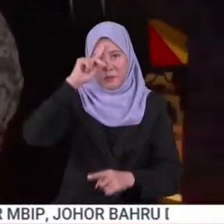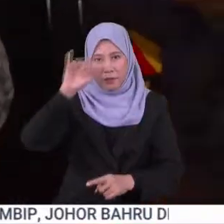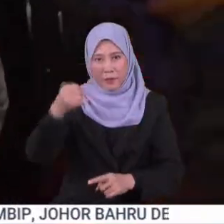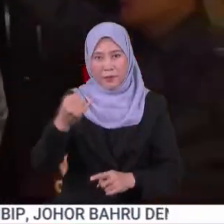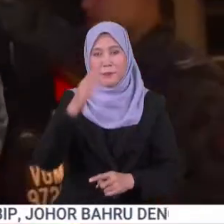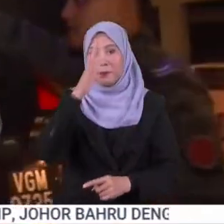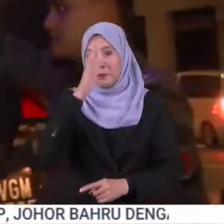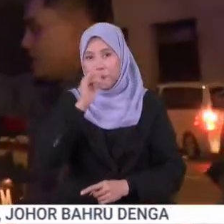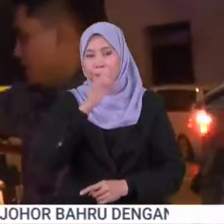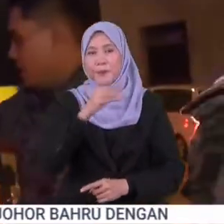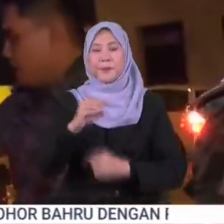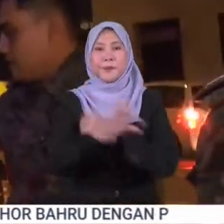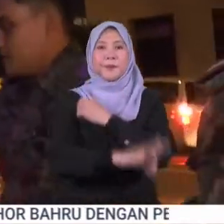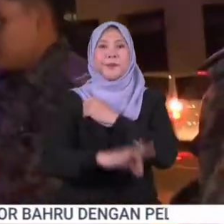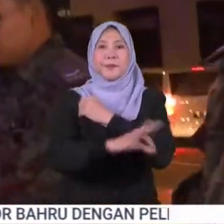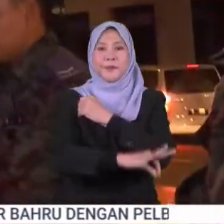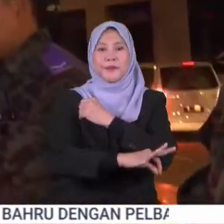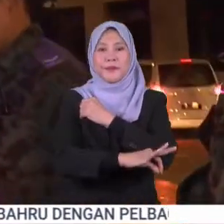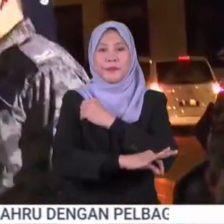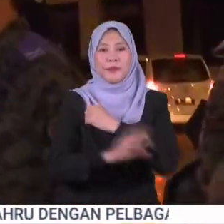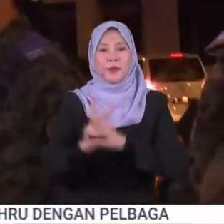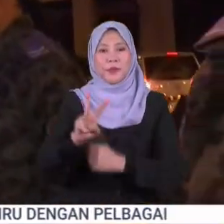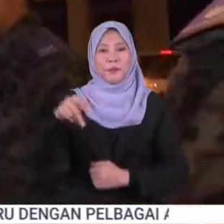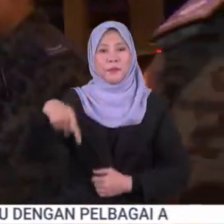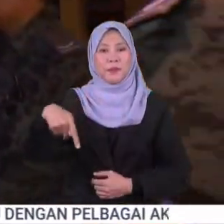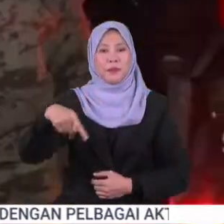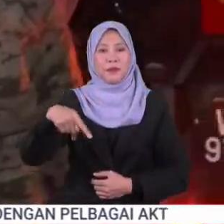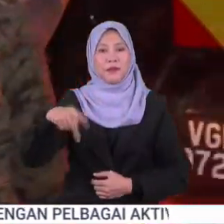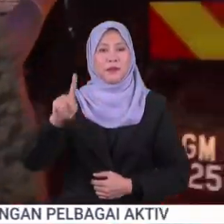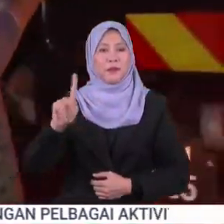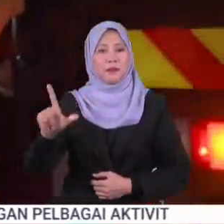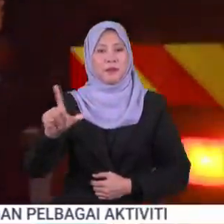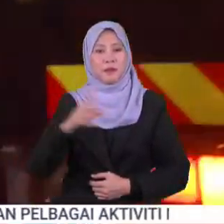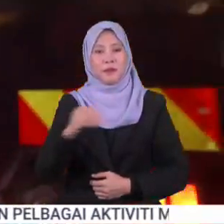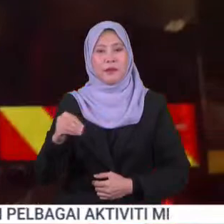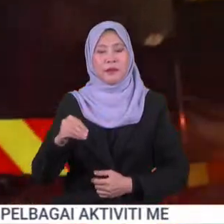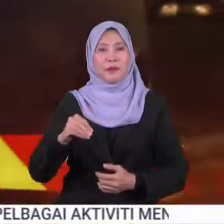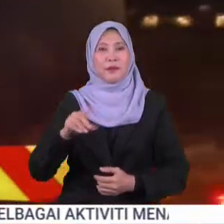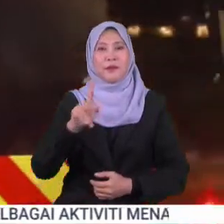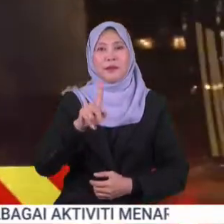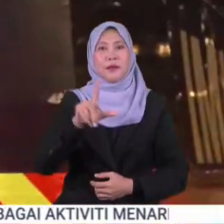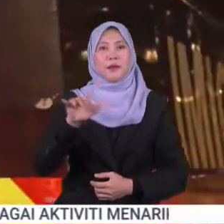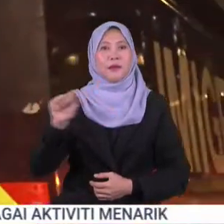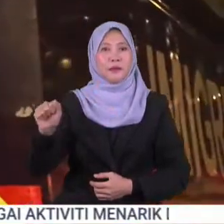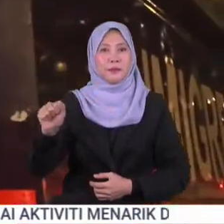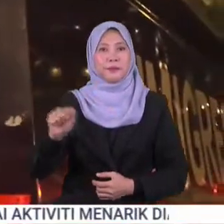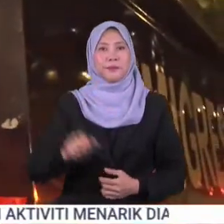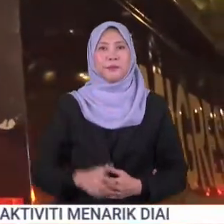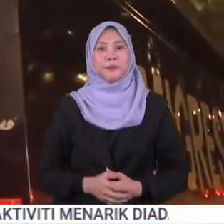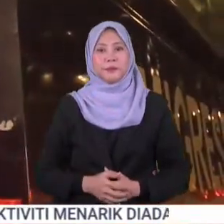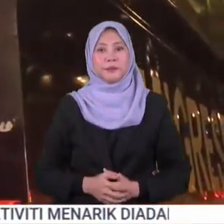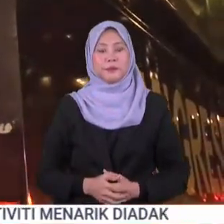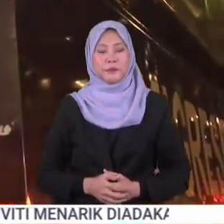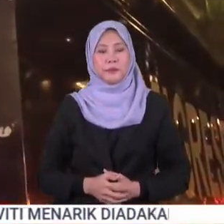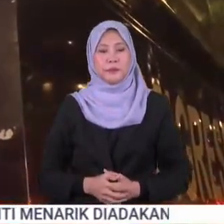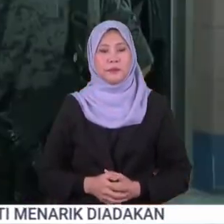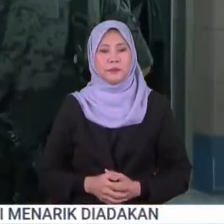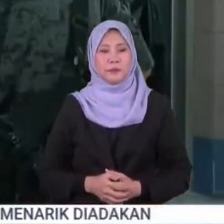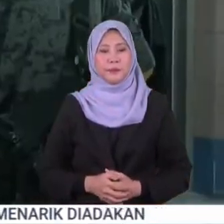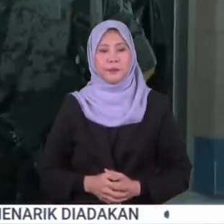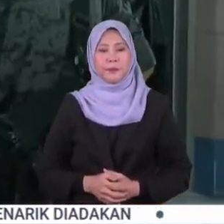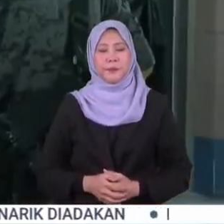Putrajaya, Melaka, Negeri Sembilan, wilayah Persekutuan Kuala Lumpur dan lapangan terbang antarabangsa Kuala Lumpur.